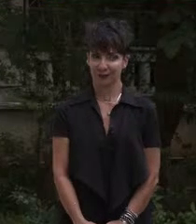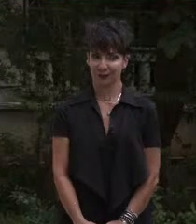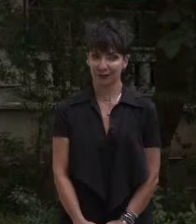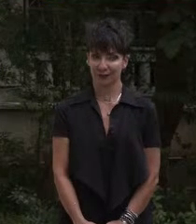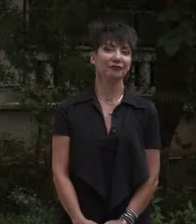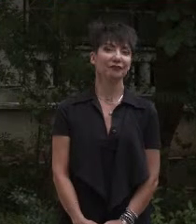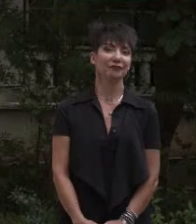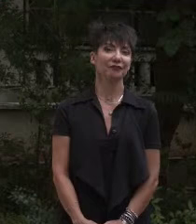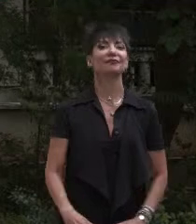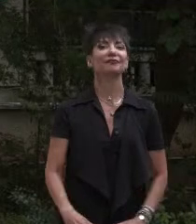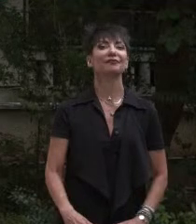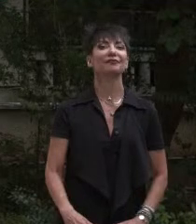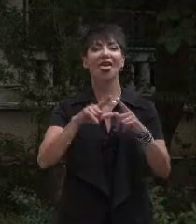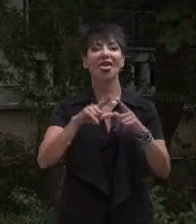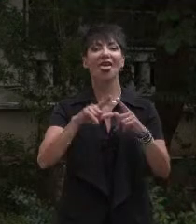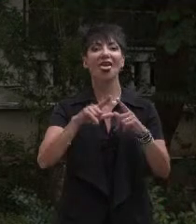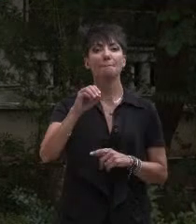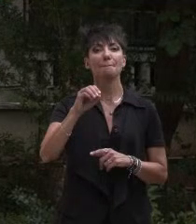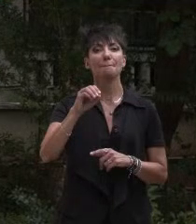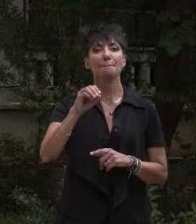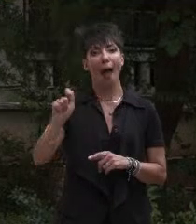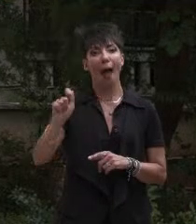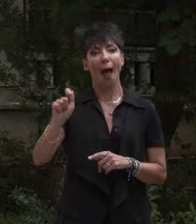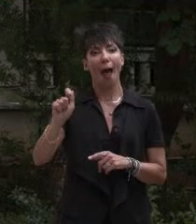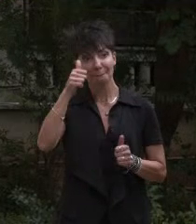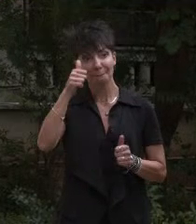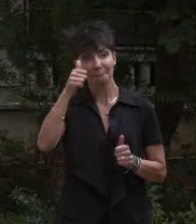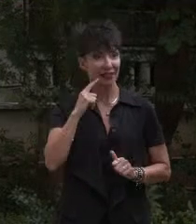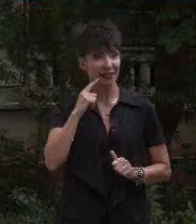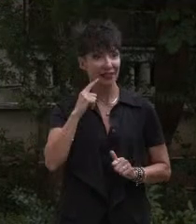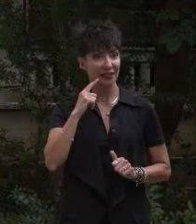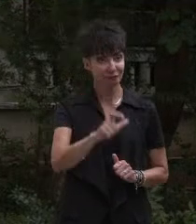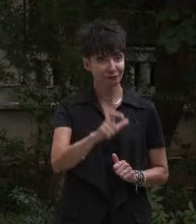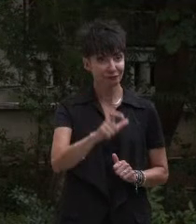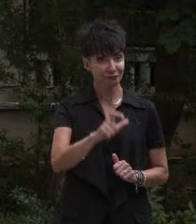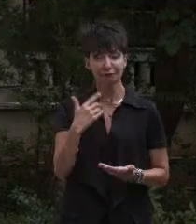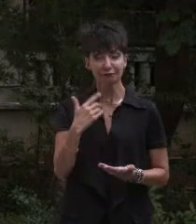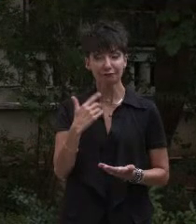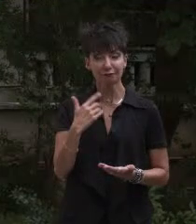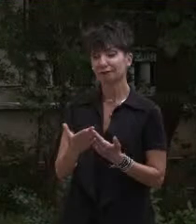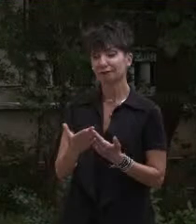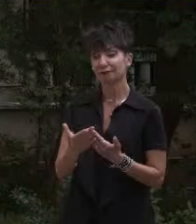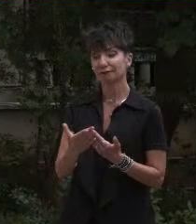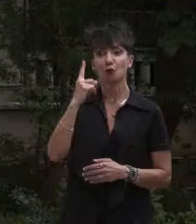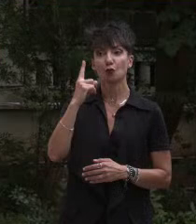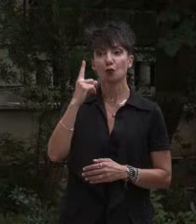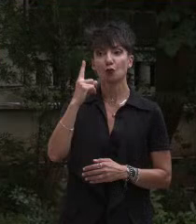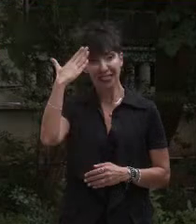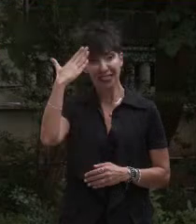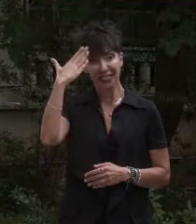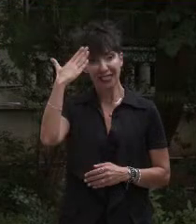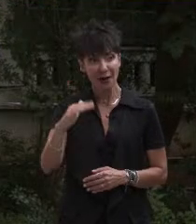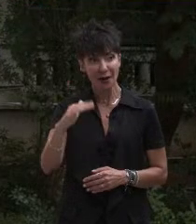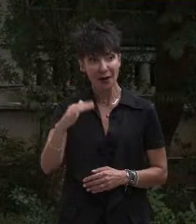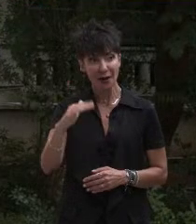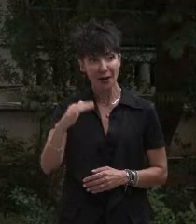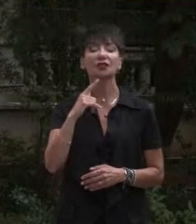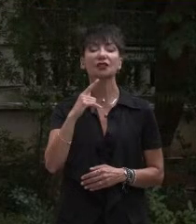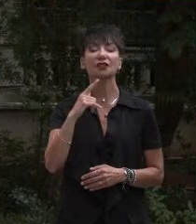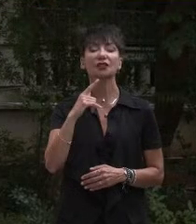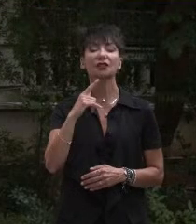Την κυρία Δημουλά Μαρία, παρακαλώ να προσέλθει να δώσει το βραβείο στο 51ο Γυμνάσιο Αθηνών, Φραντζή